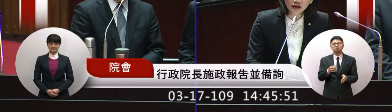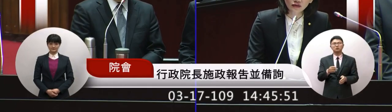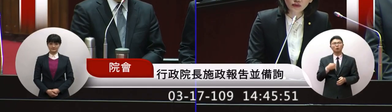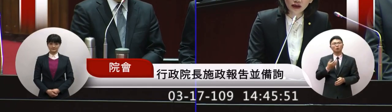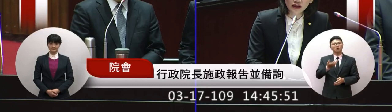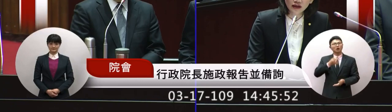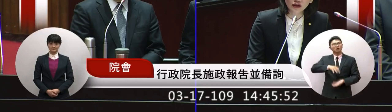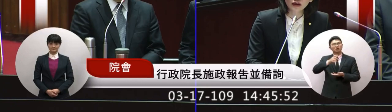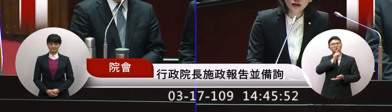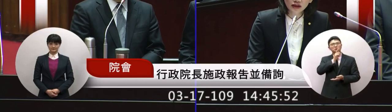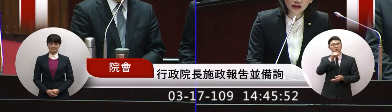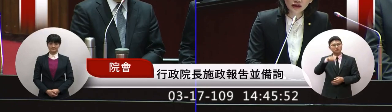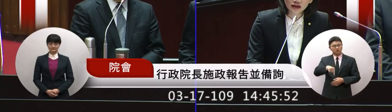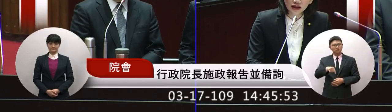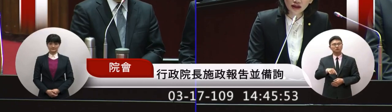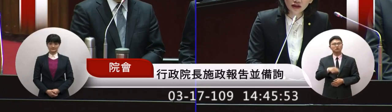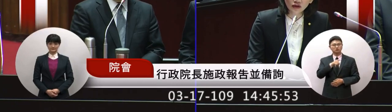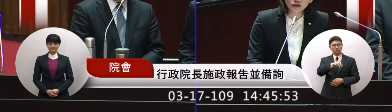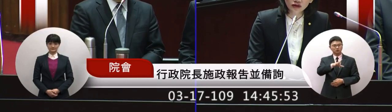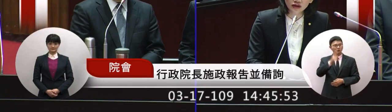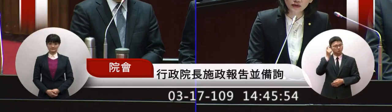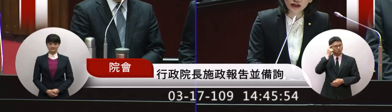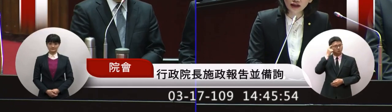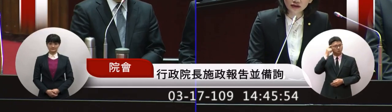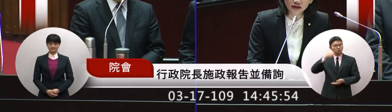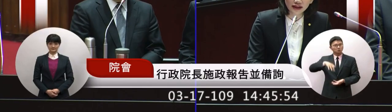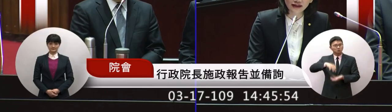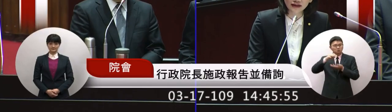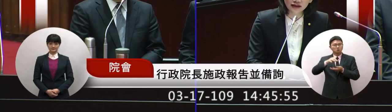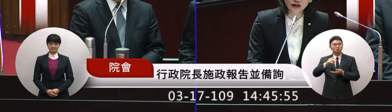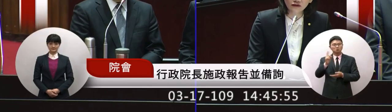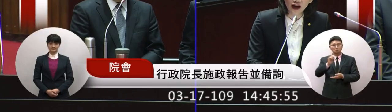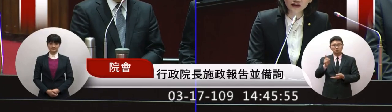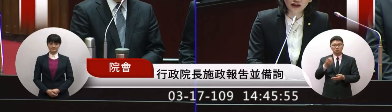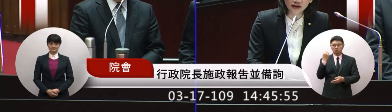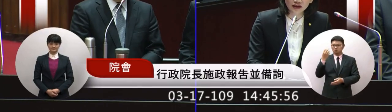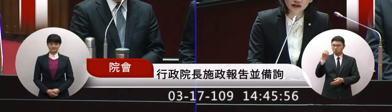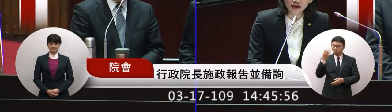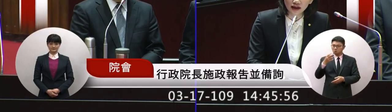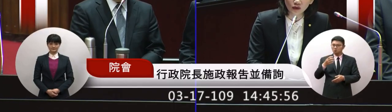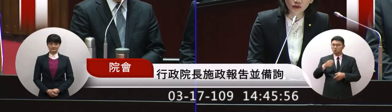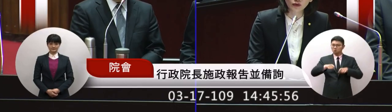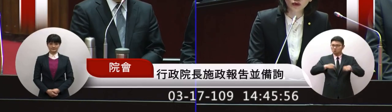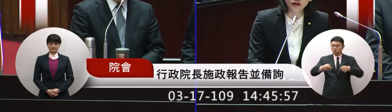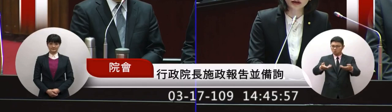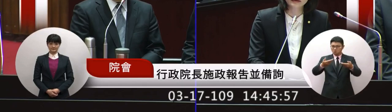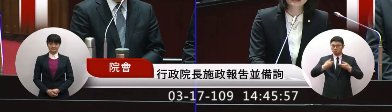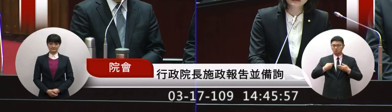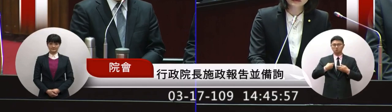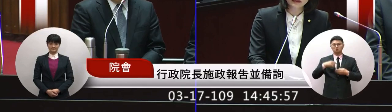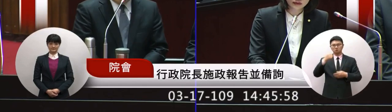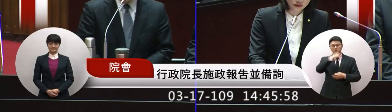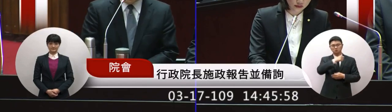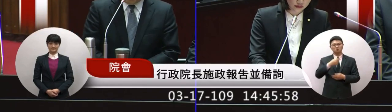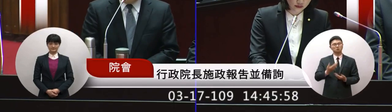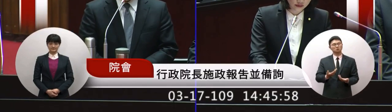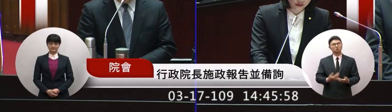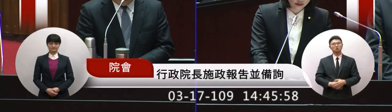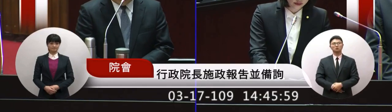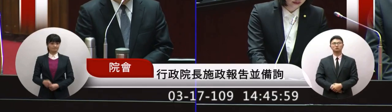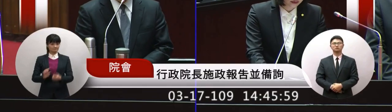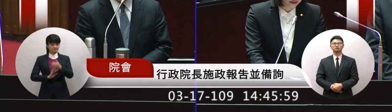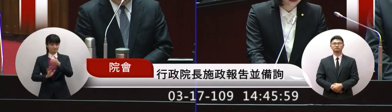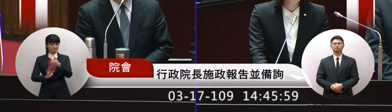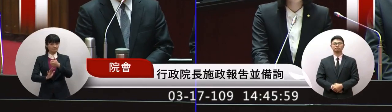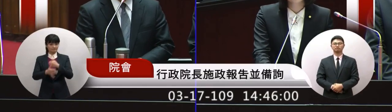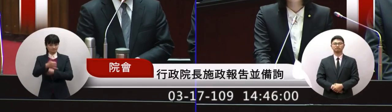你有没有可以提供什么样子崭新的发展呈现给我们国人？ 我觉得委员